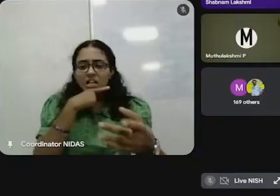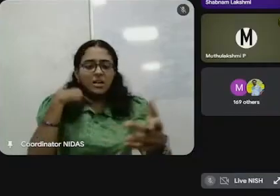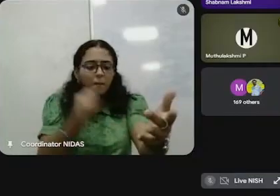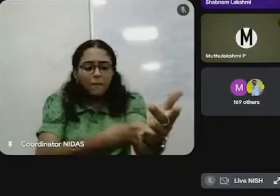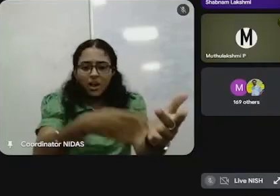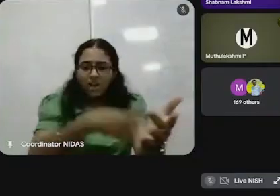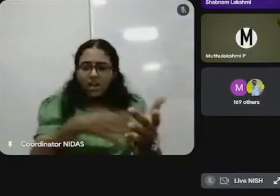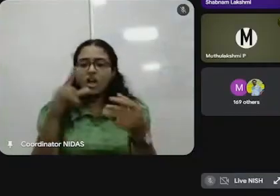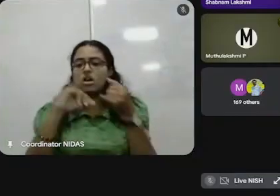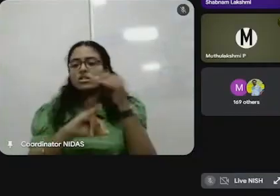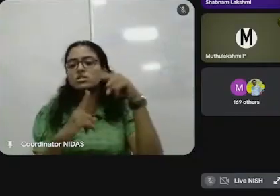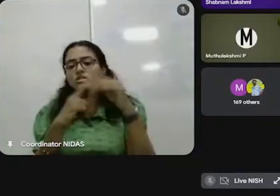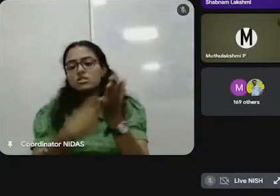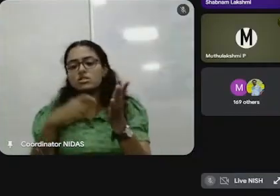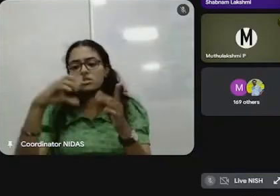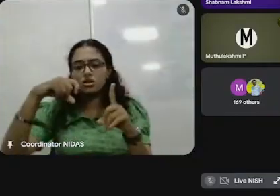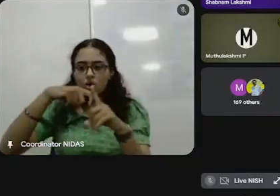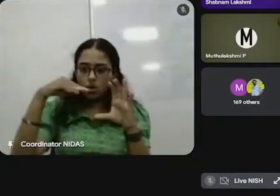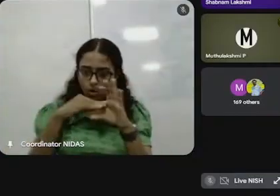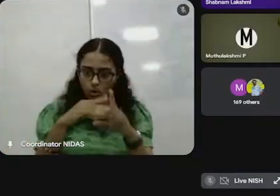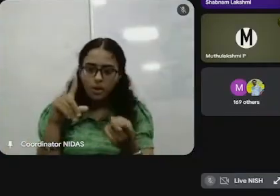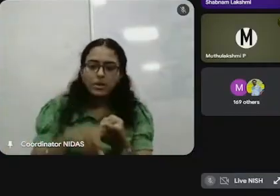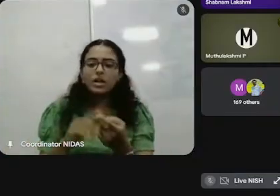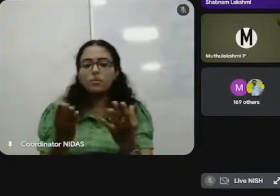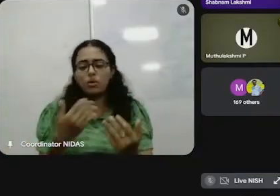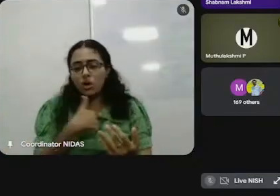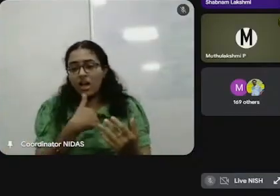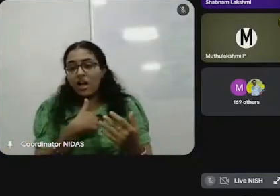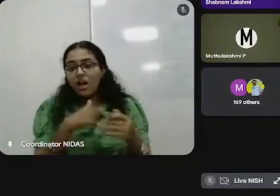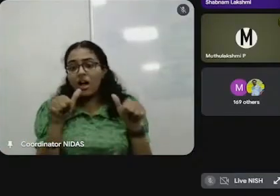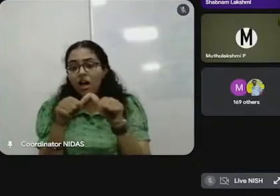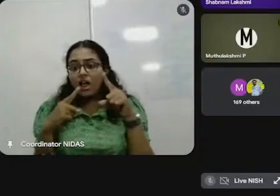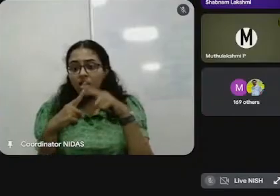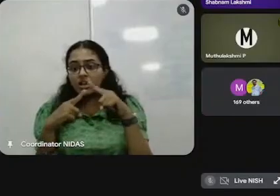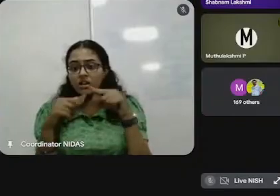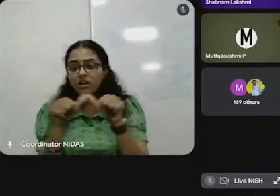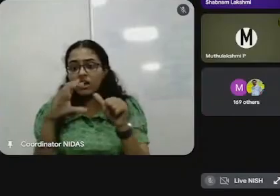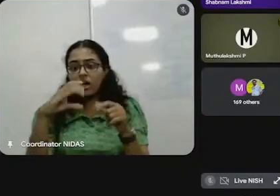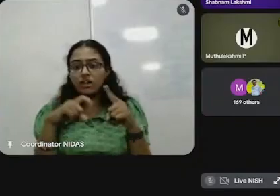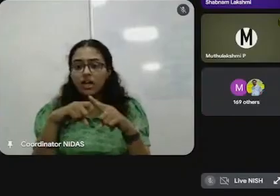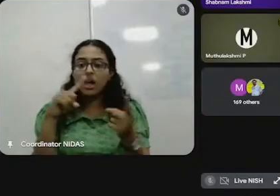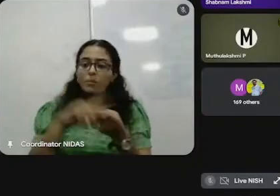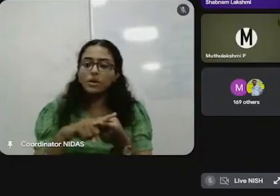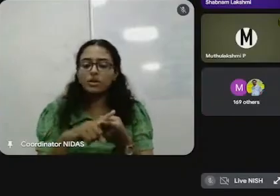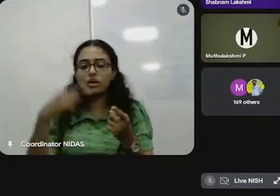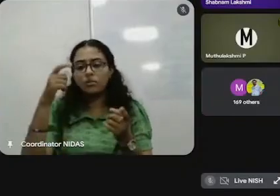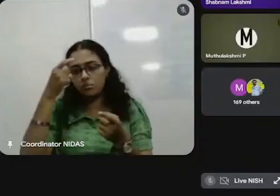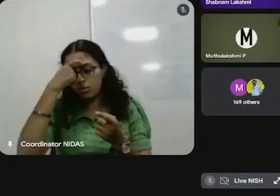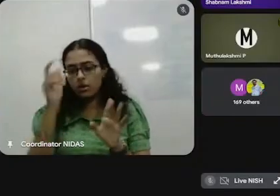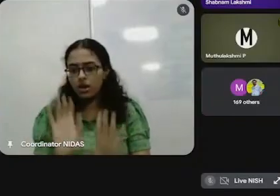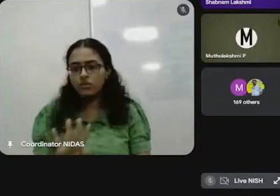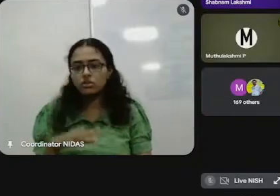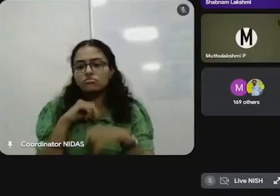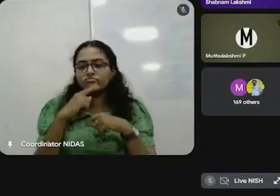അടിഞ്ഞ് സ്ട്രോക്ക് അതുപോലെ ഹാർട്ട് അറ്റാക്ക് വരാനുള്ള ചാൻസ് വളരെ കൂടുതലാണ്. അതേസമയം ഒരു റെഗുലർ ഫിസിക്കൽ